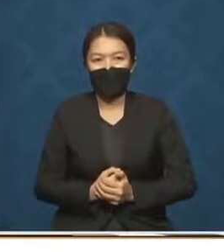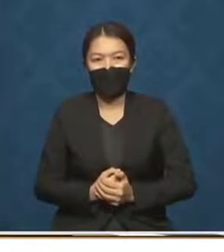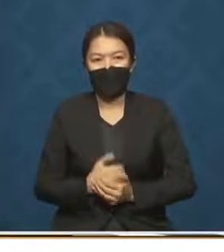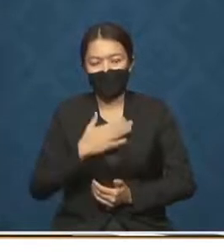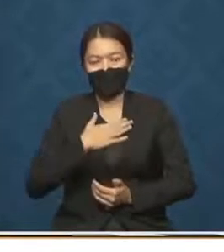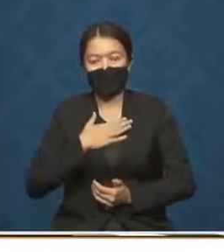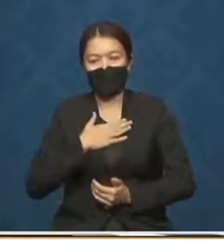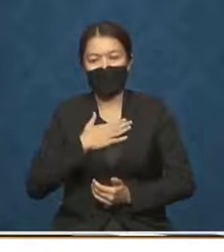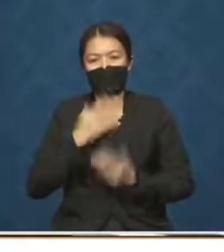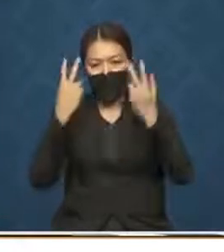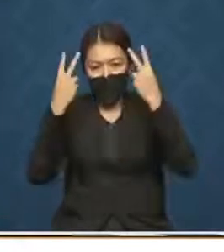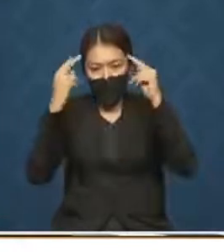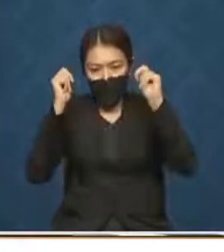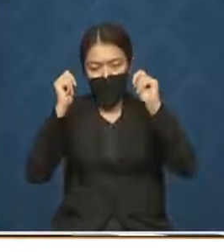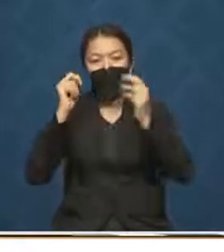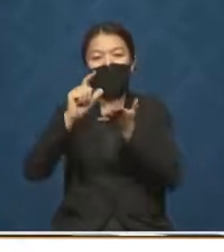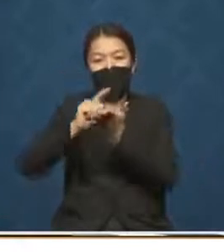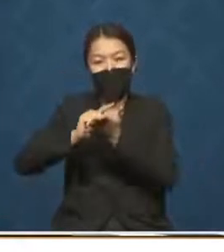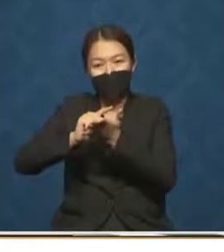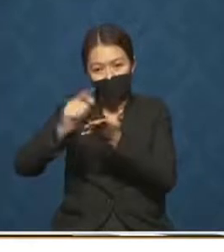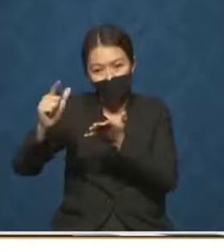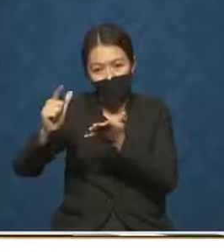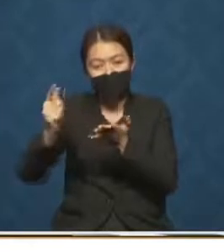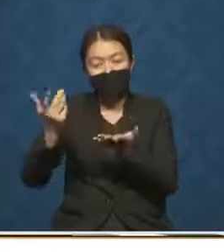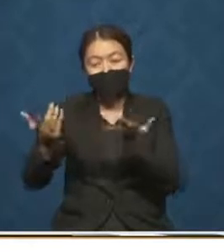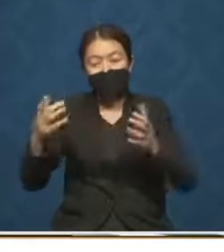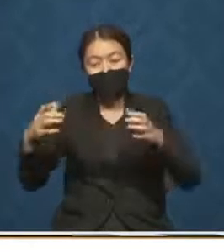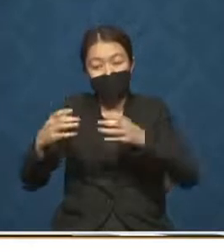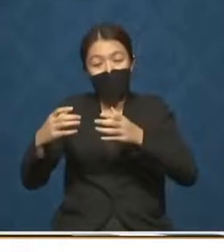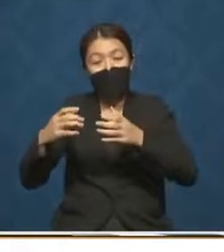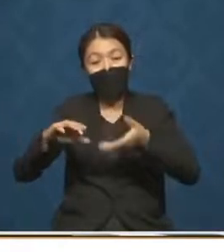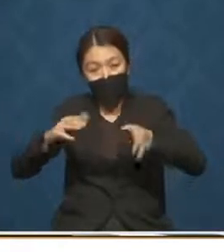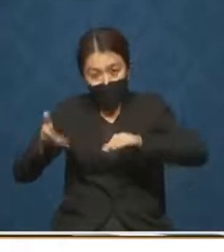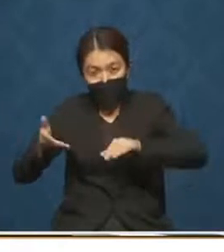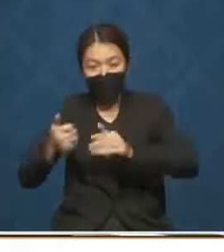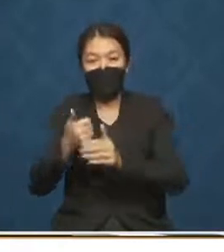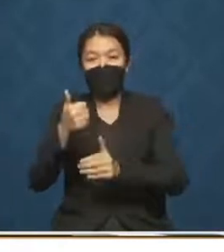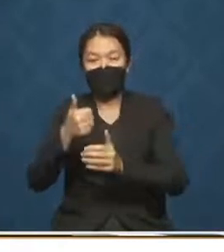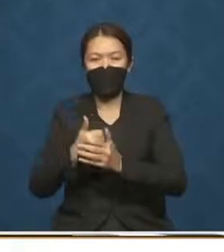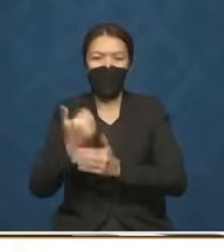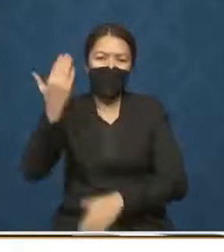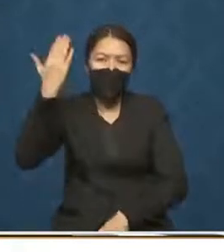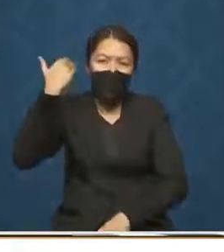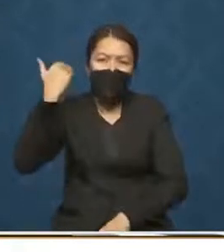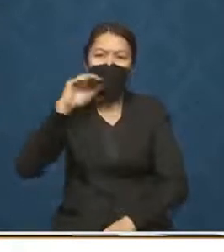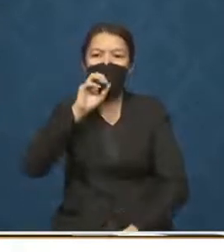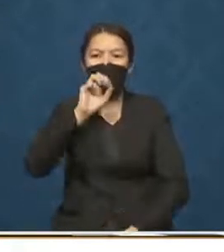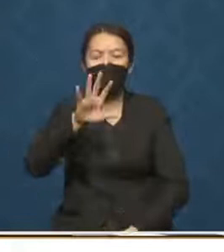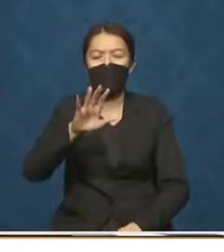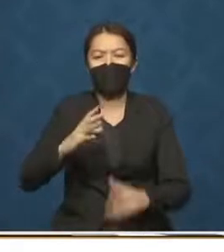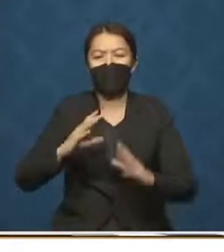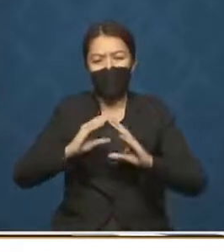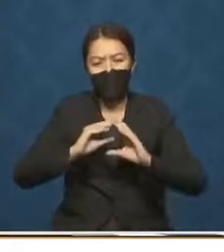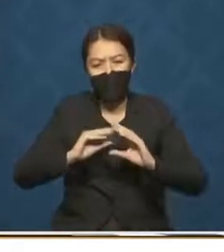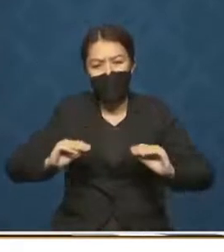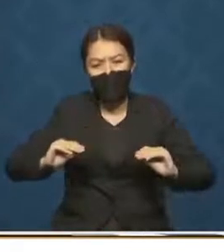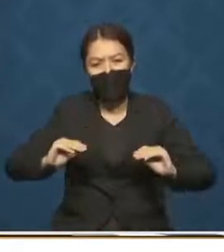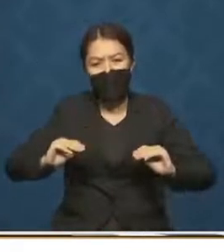ผมกนว่ใยกลาออกไปเถอะหรอไม่กยุพสภาวันก่อนกบอกว่าความสงบ